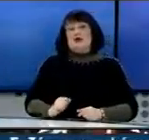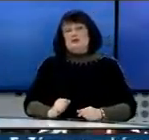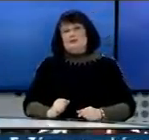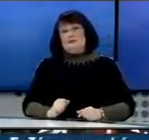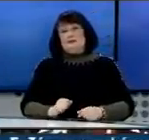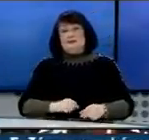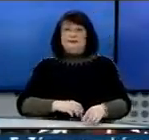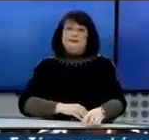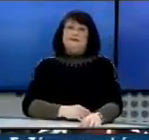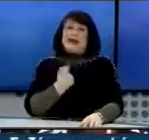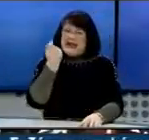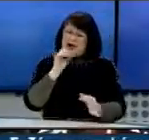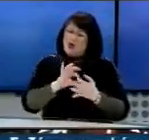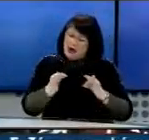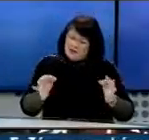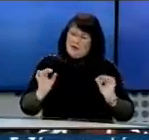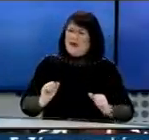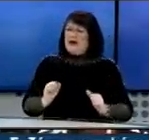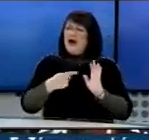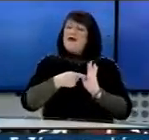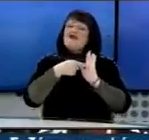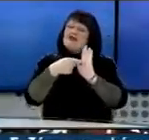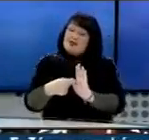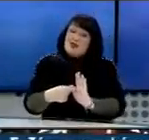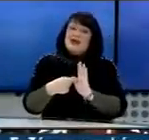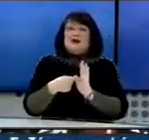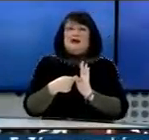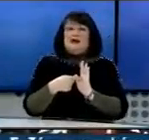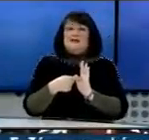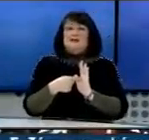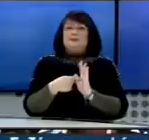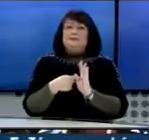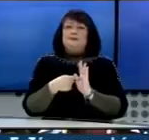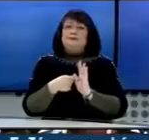λεπτομέρεια. Μια μικρή λεπτομέρεια που αναδεικνύει όμως